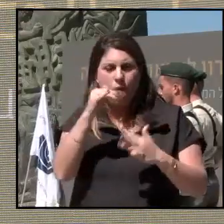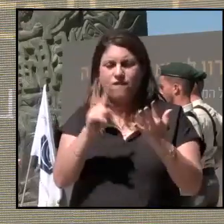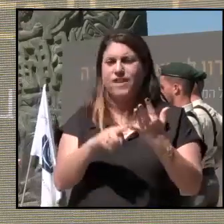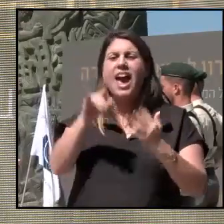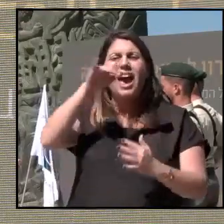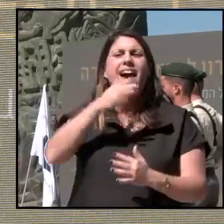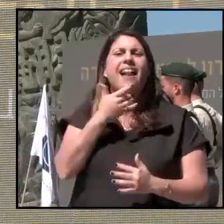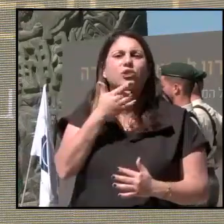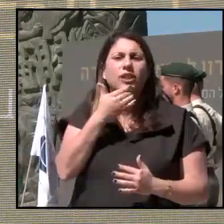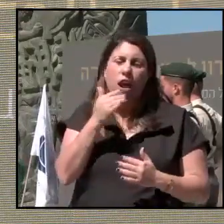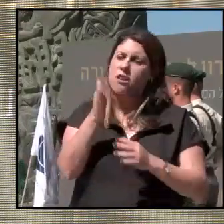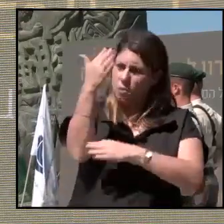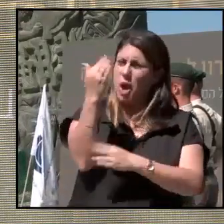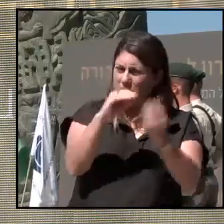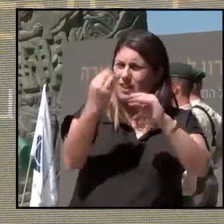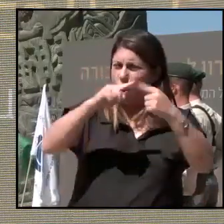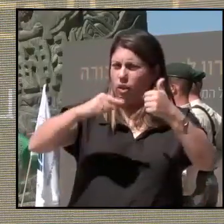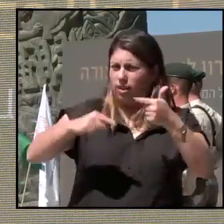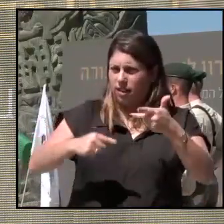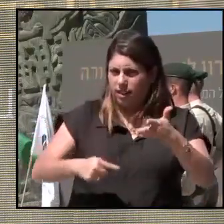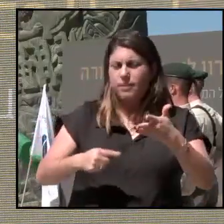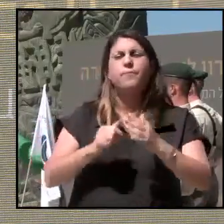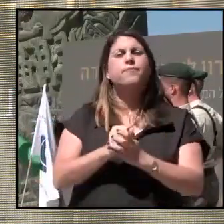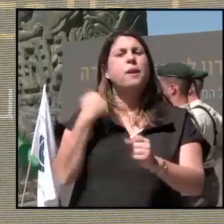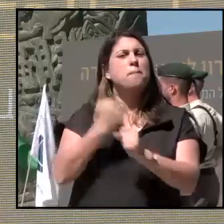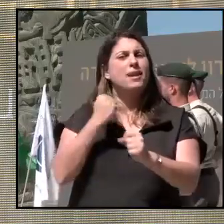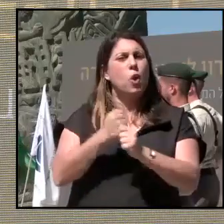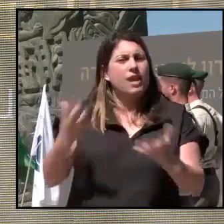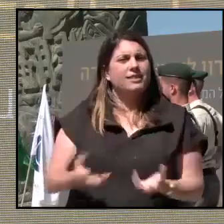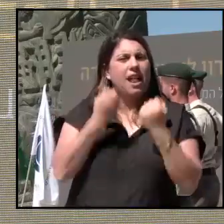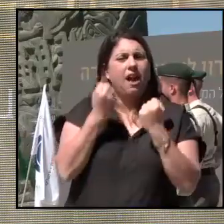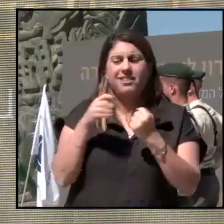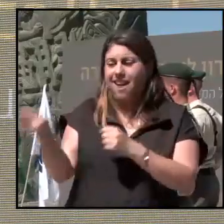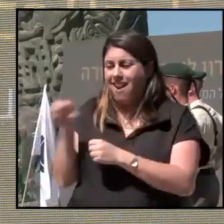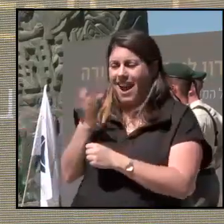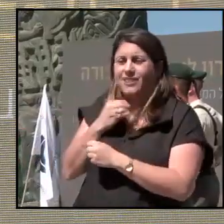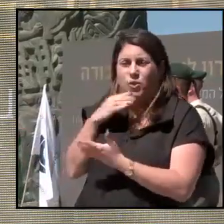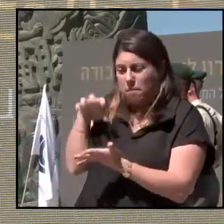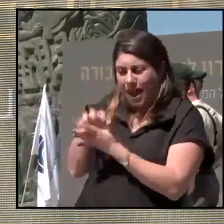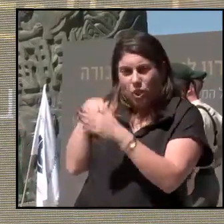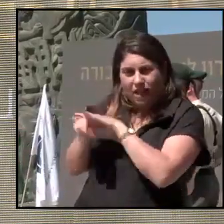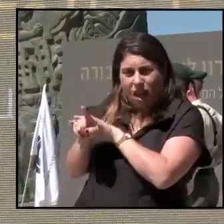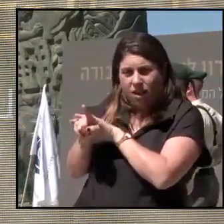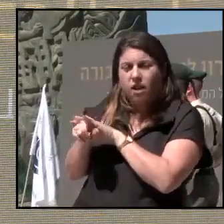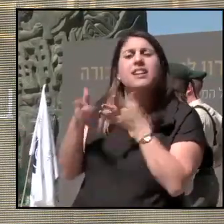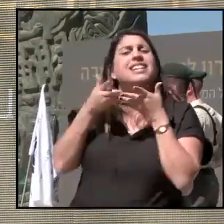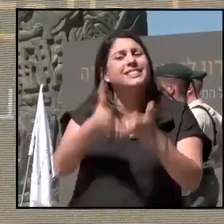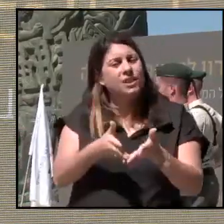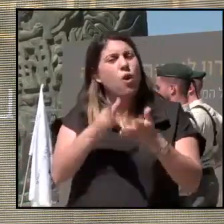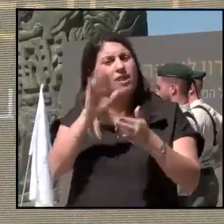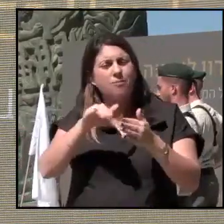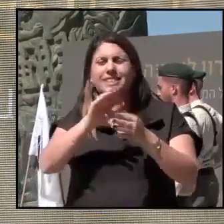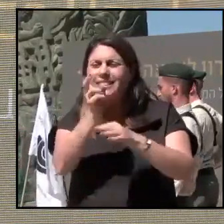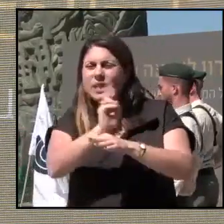אלג'יריה ומדינות נוספות. פעולות ההצלה כללו הוצאת יהודים ממחנות, הברחה, סיוע בזיוף